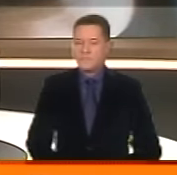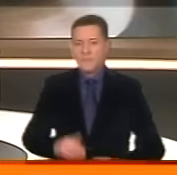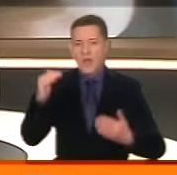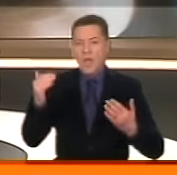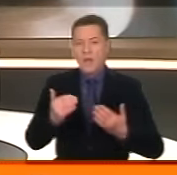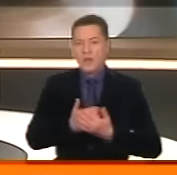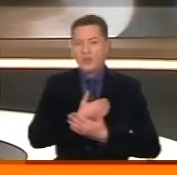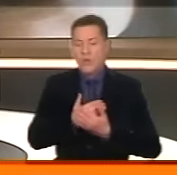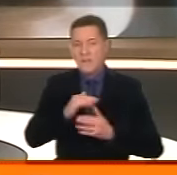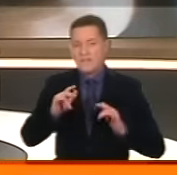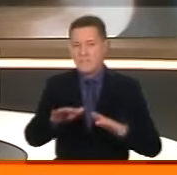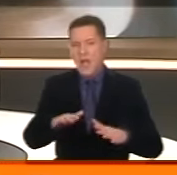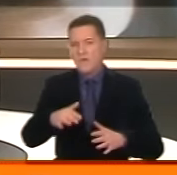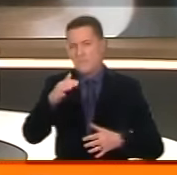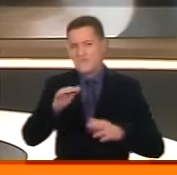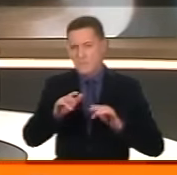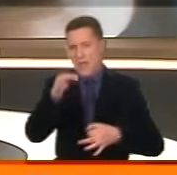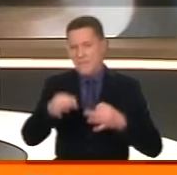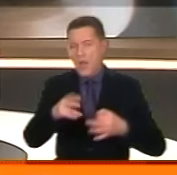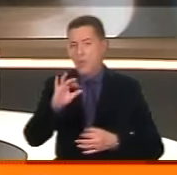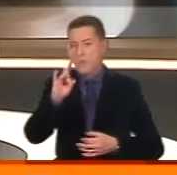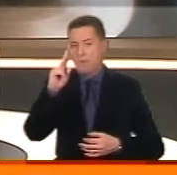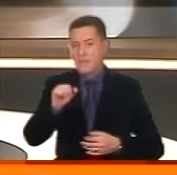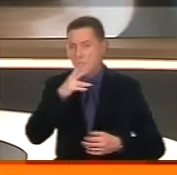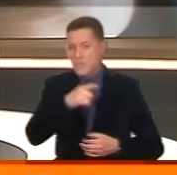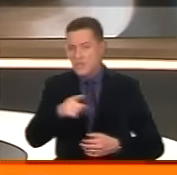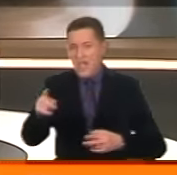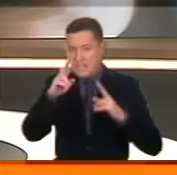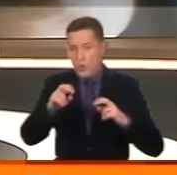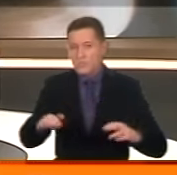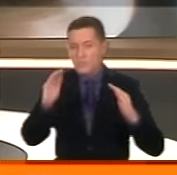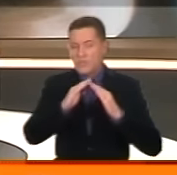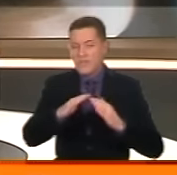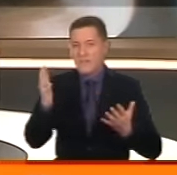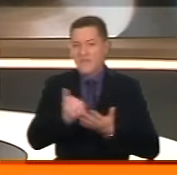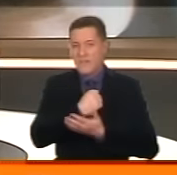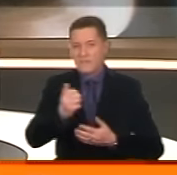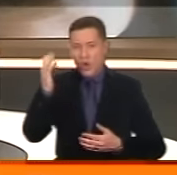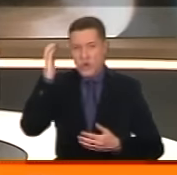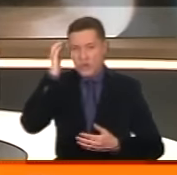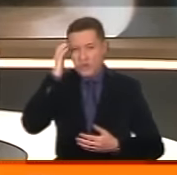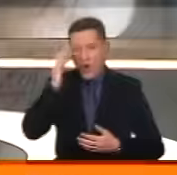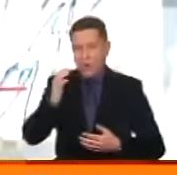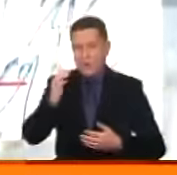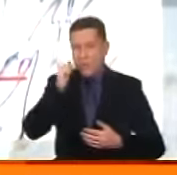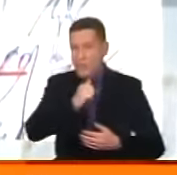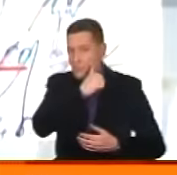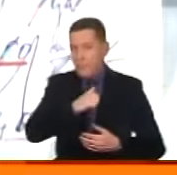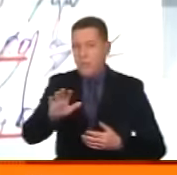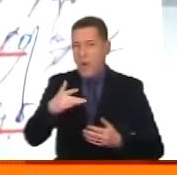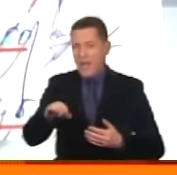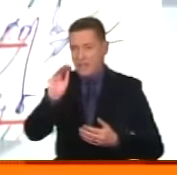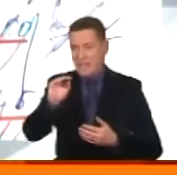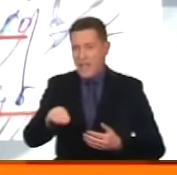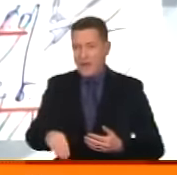Новий злам у справі Корбана. У Генпрокуратурі заявляють, що під час обшуків у його будинку слідчі виявили чорну бухгалтерію. У